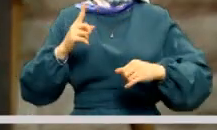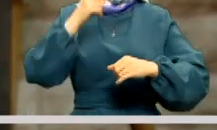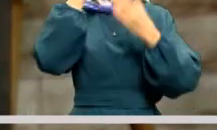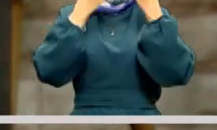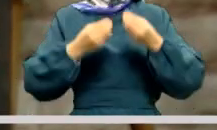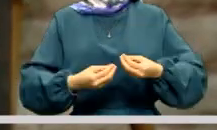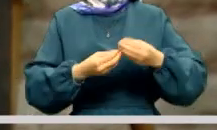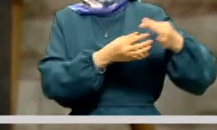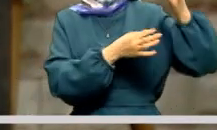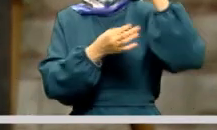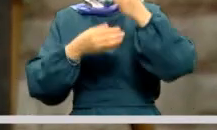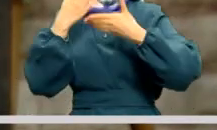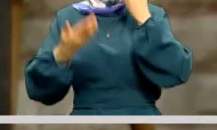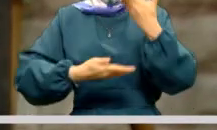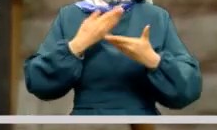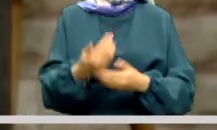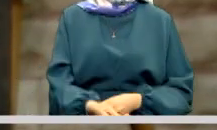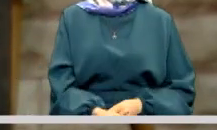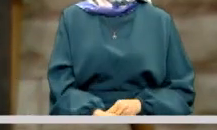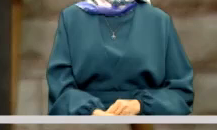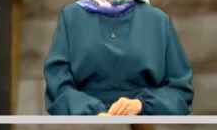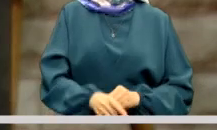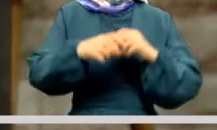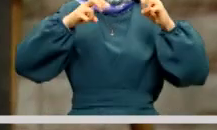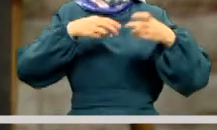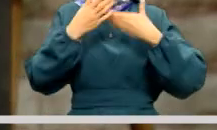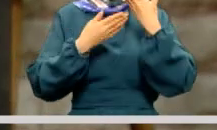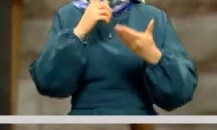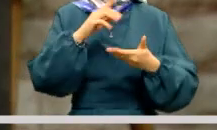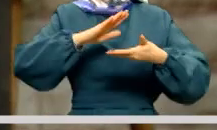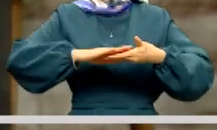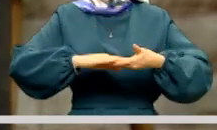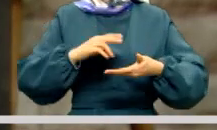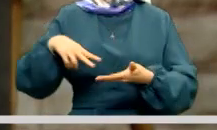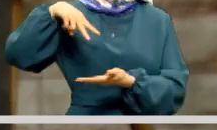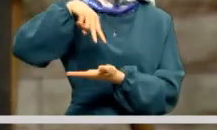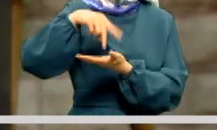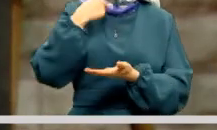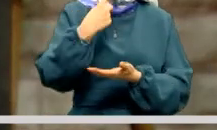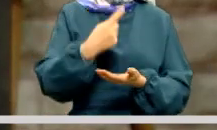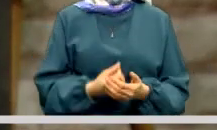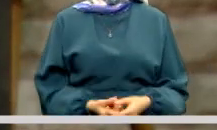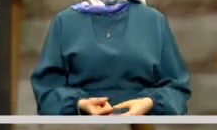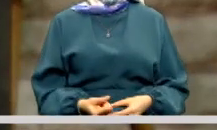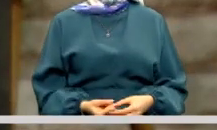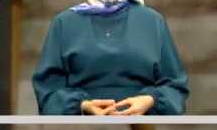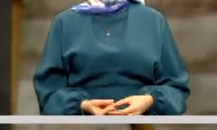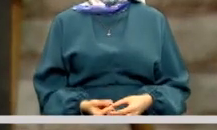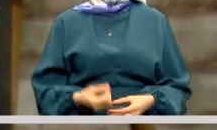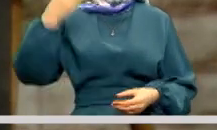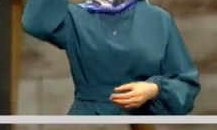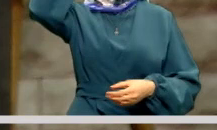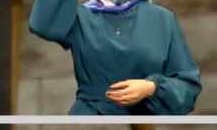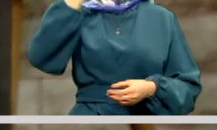kitaplarımızın bir bölümünde şimdi bu konu işlenirken bir arkadaşımız kalktı dedi ki hocam dedi